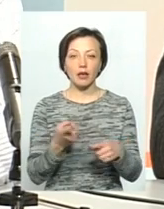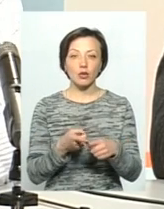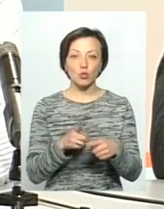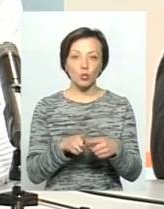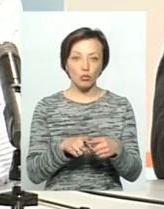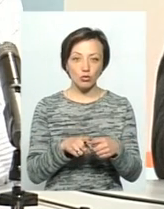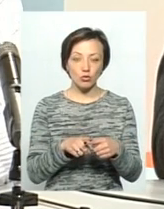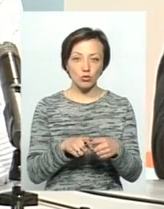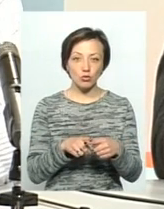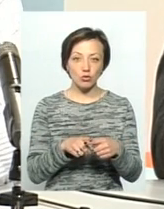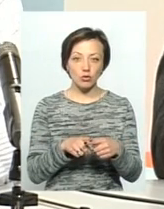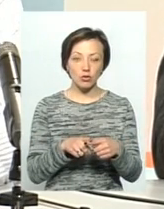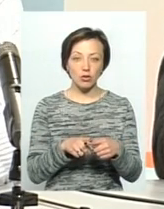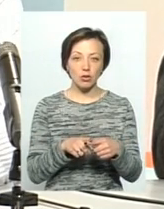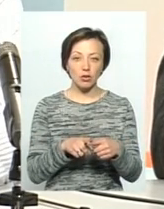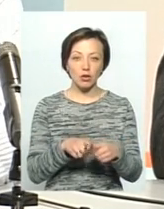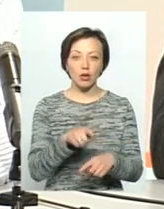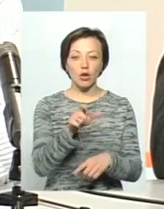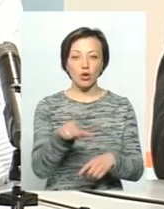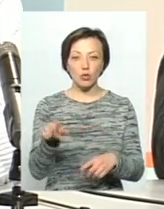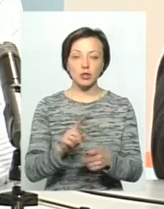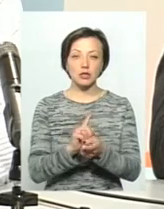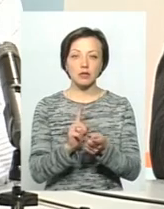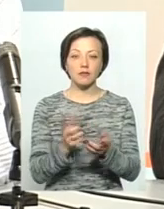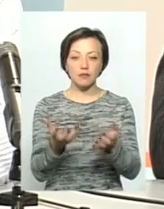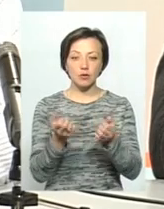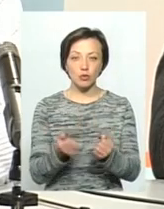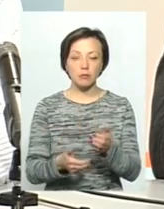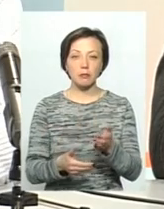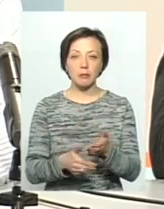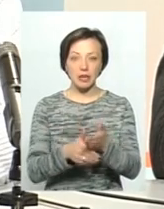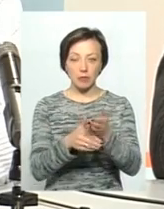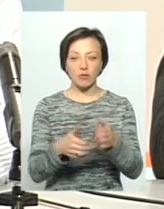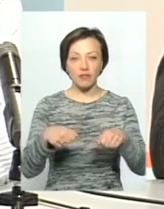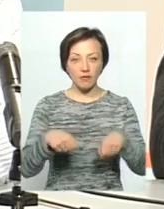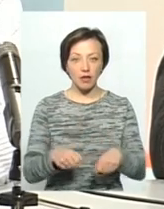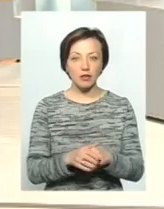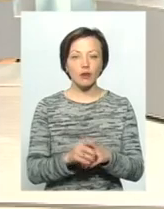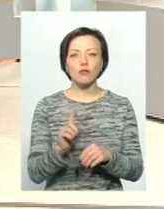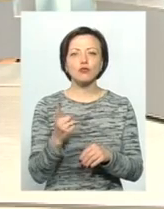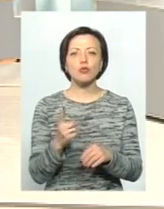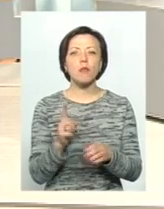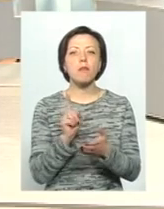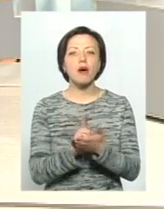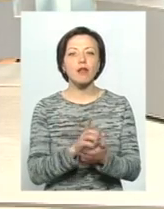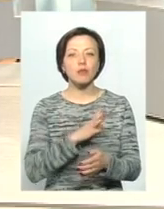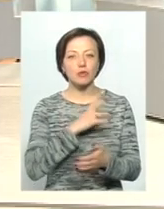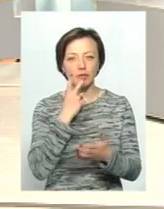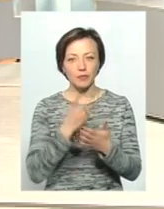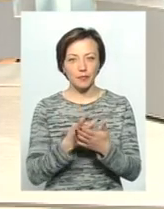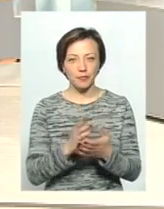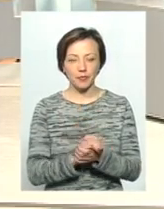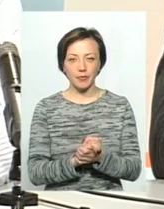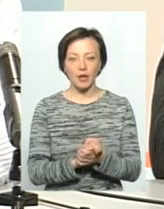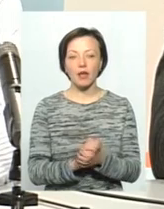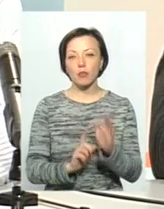як будуть люди чути підтримку від влади, то я думаю, що всі з радістю працювати. В чому та підтримка мала би проявитися? Ну,